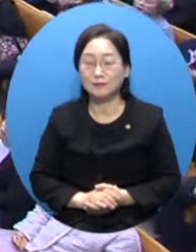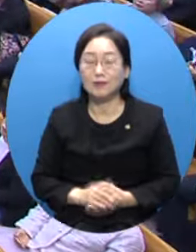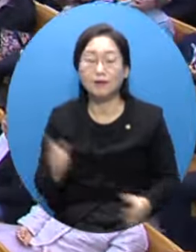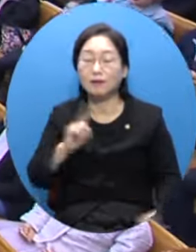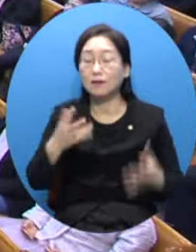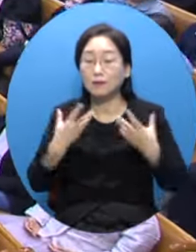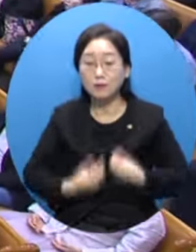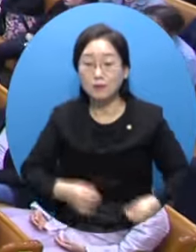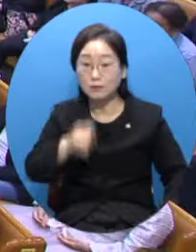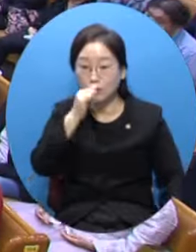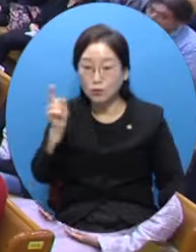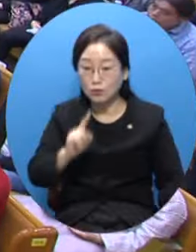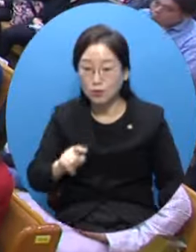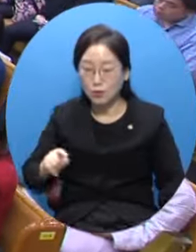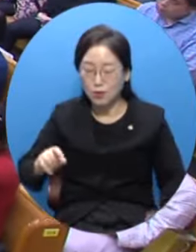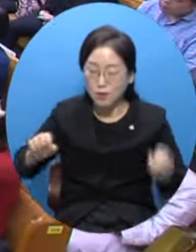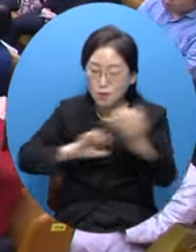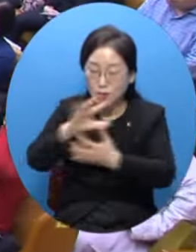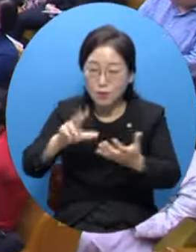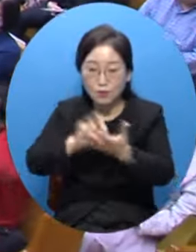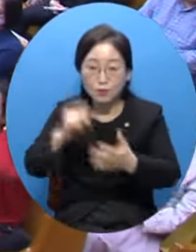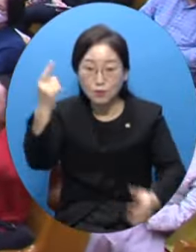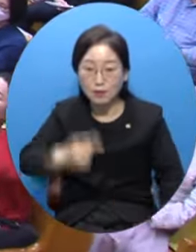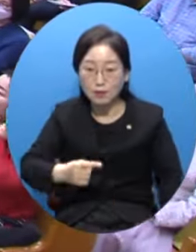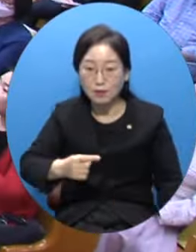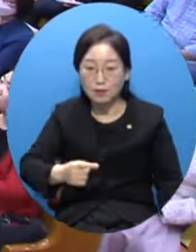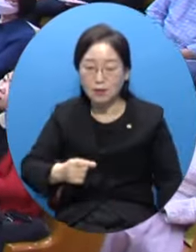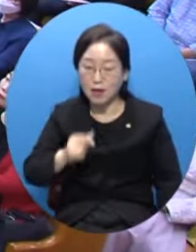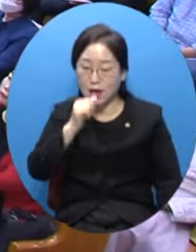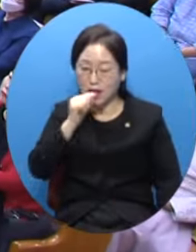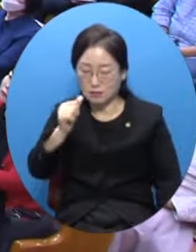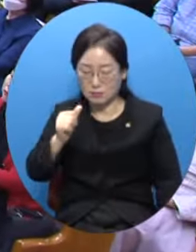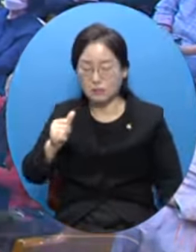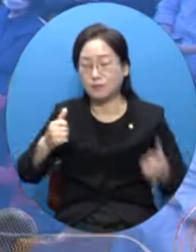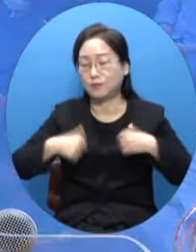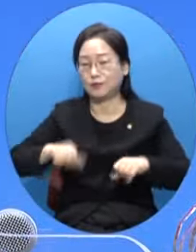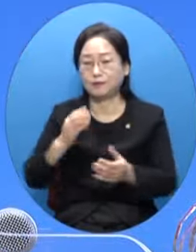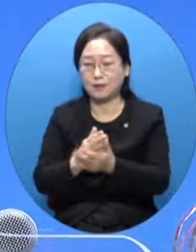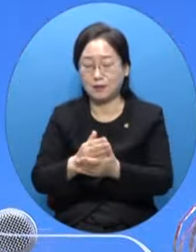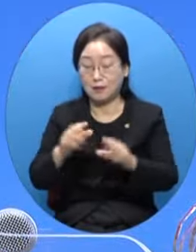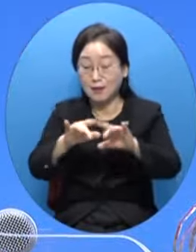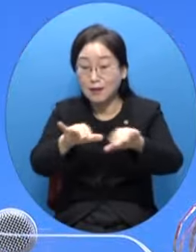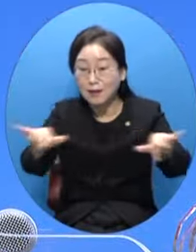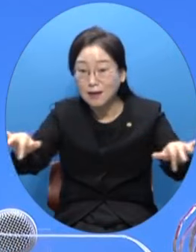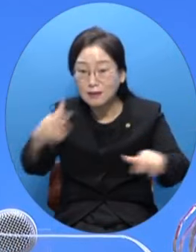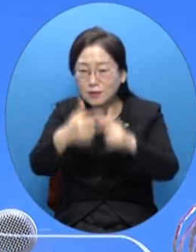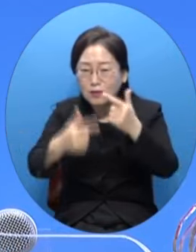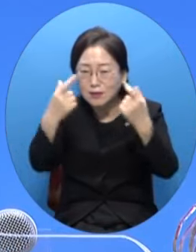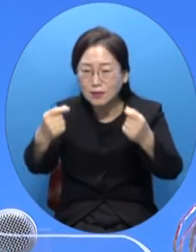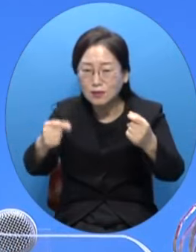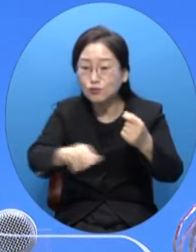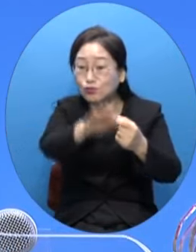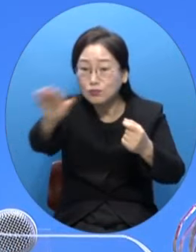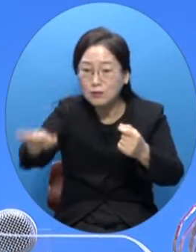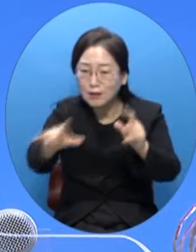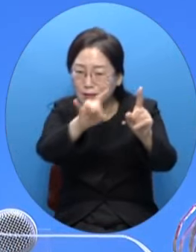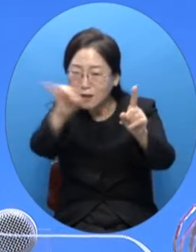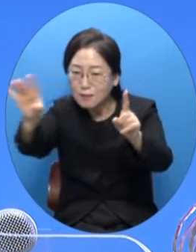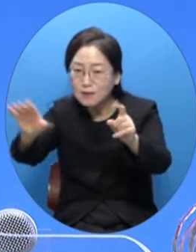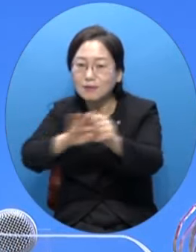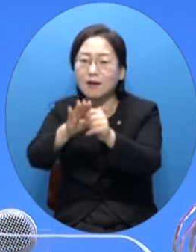어떤 절망이 다가오고 어떤 환난과 문제가 어려움이 다가와도 절대 포기하면 안 됩니다. 가시돌기 같은 우리 인생을 하나님 사랑하시고 우리를